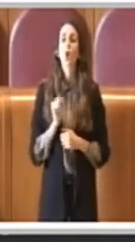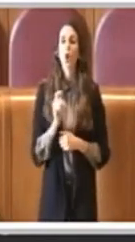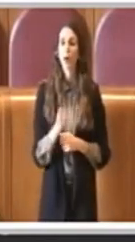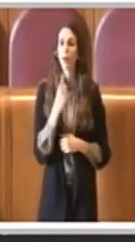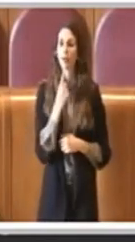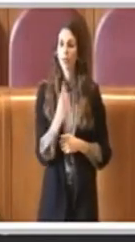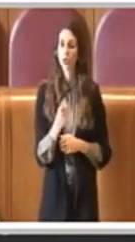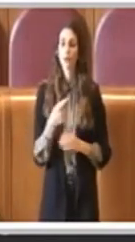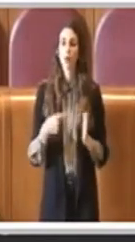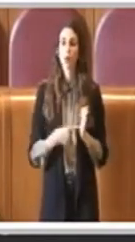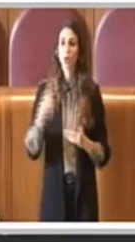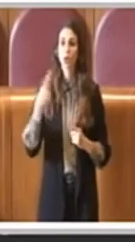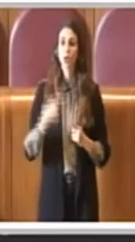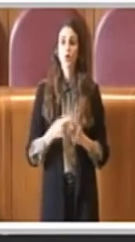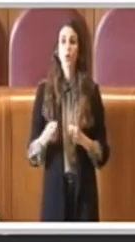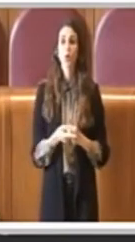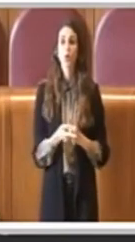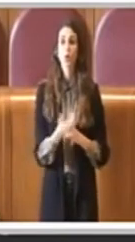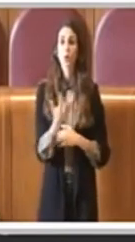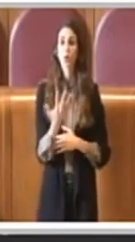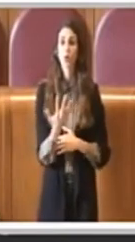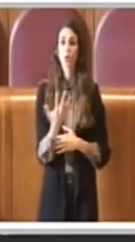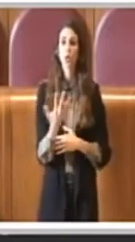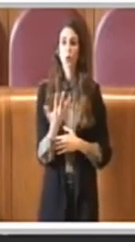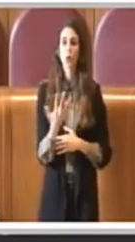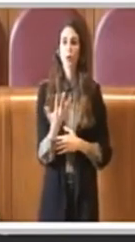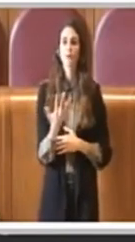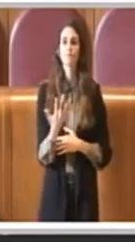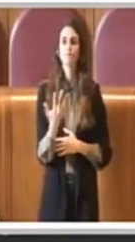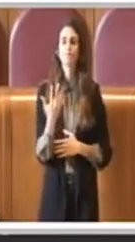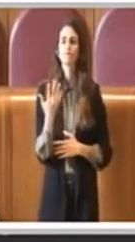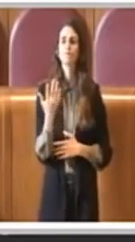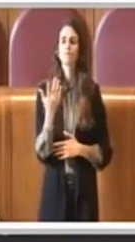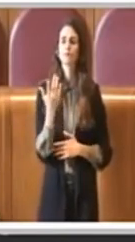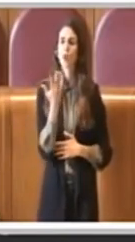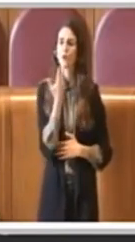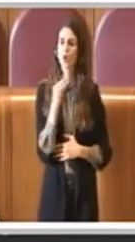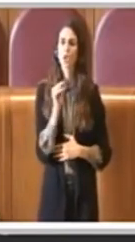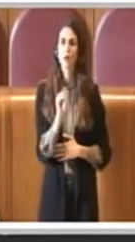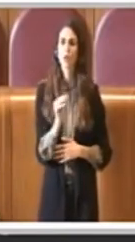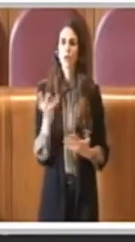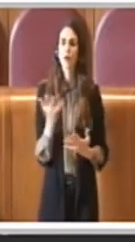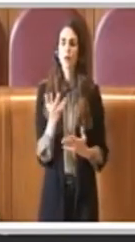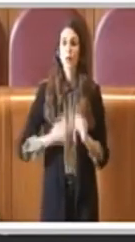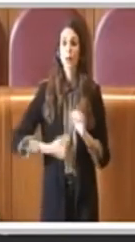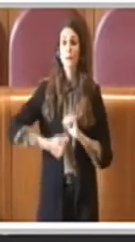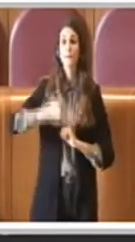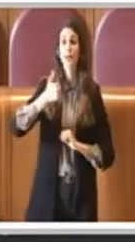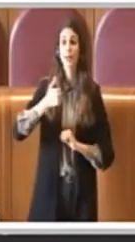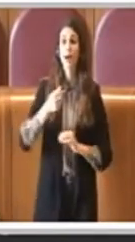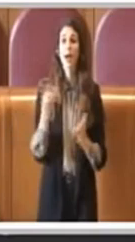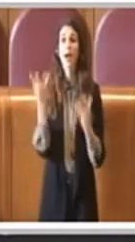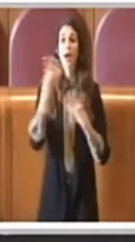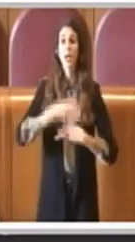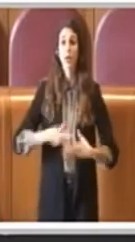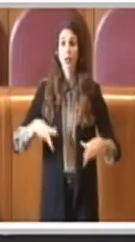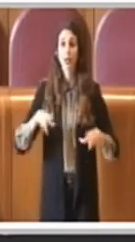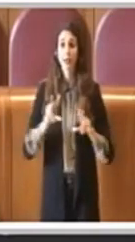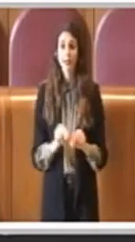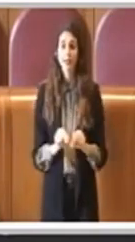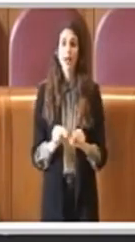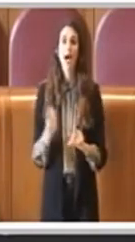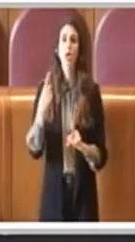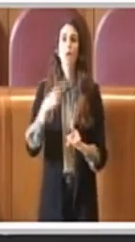dicevo, con l'ordine del giorno numero 5 invece chiediamo di in maniera prioritaria riorganizzare e incrementare le